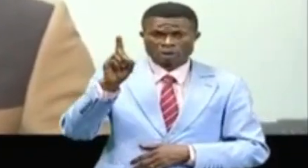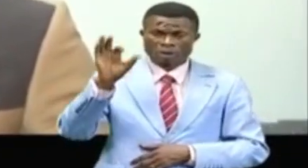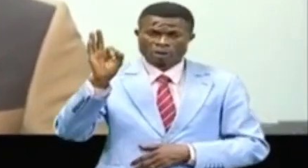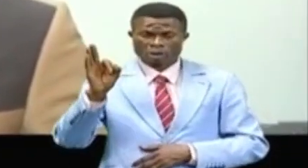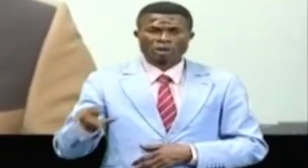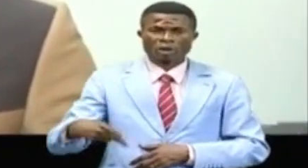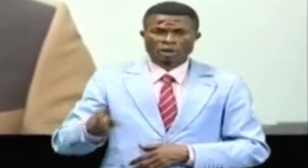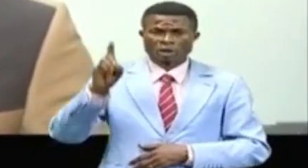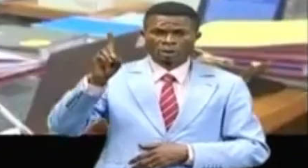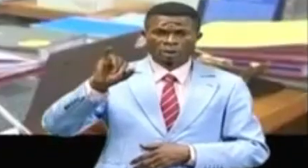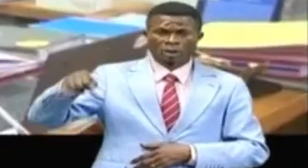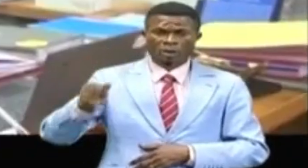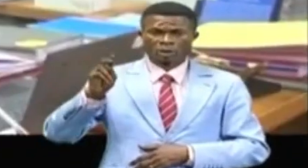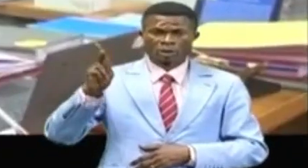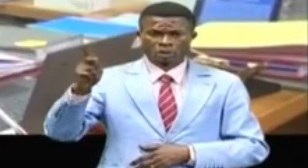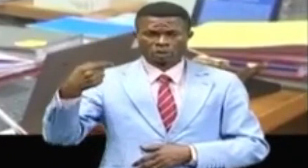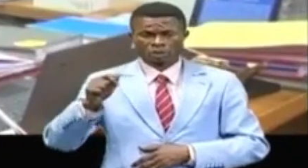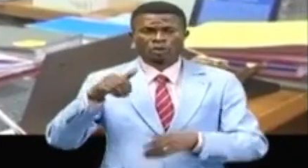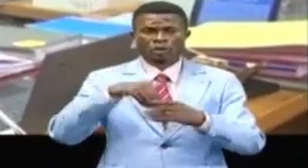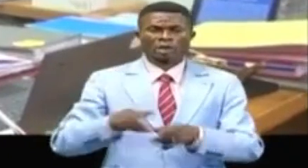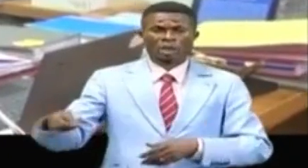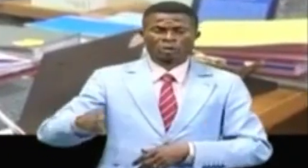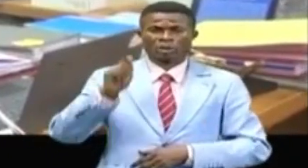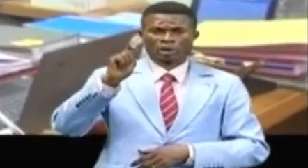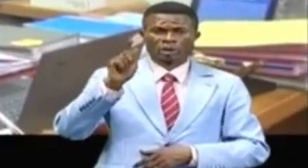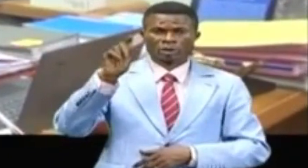de Djougou et Irumu en Ituri.